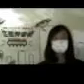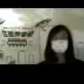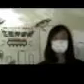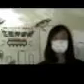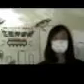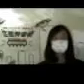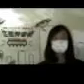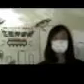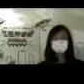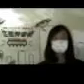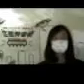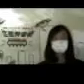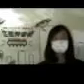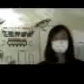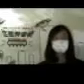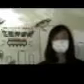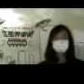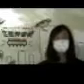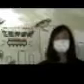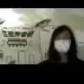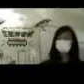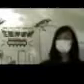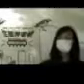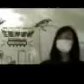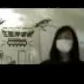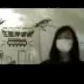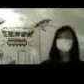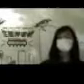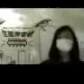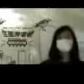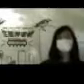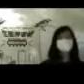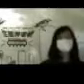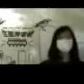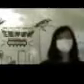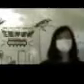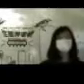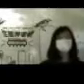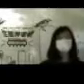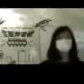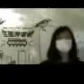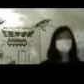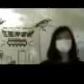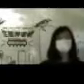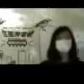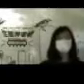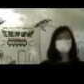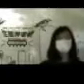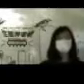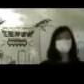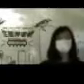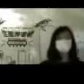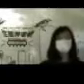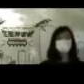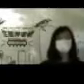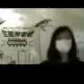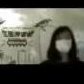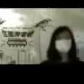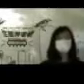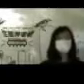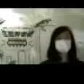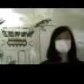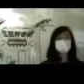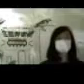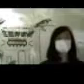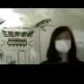咁啊，或者喺旁邊咁樣樣。咁好多時啲石牆樹都係屬於榕屬植物啦，例如咧係